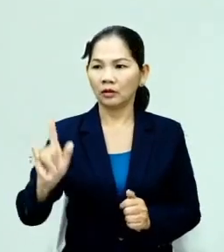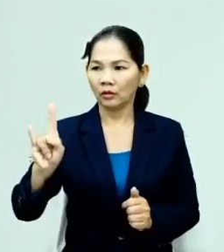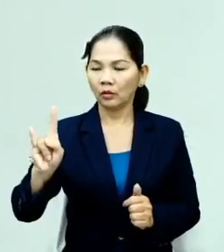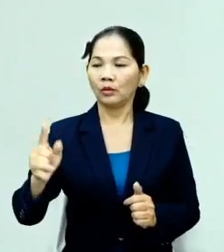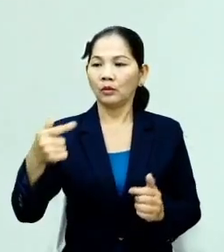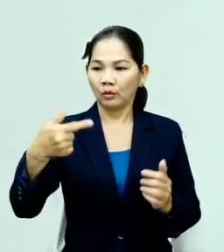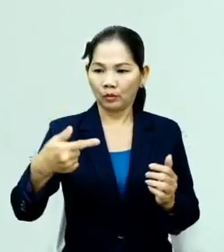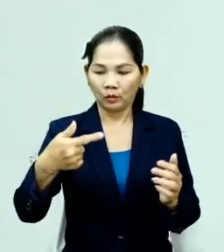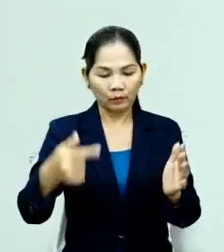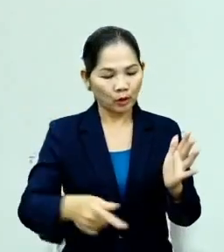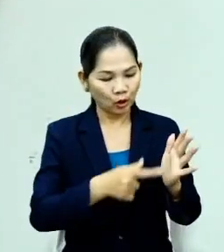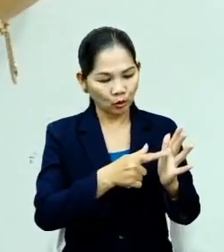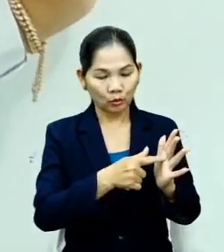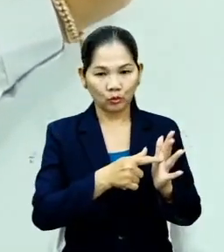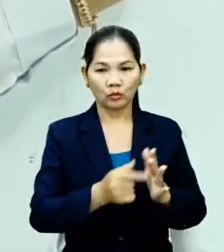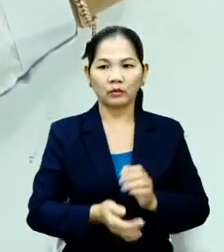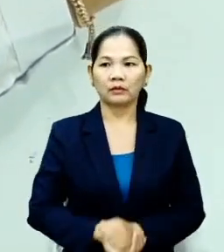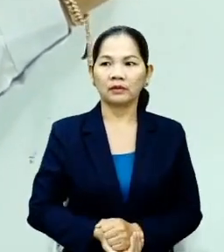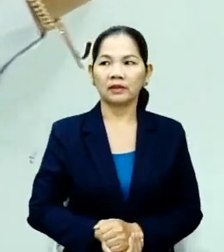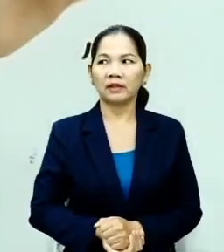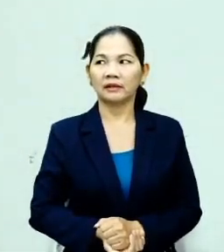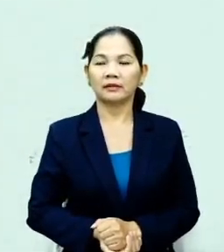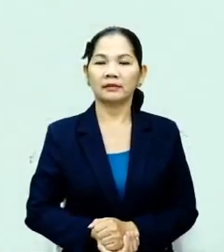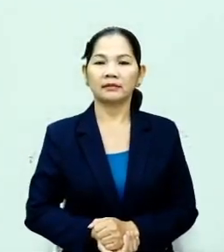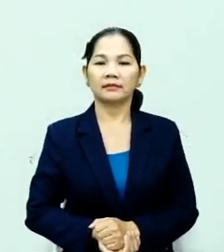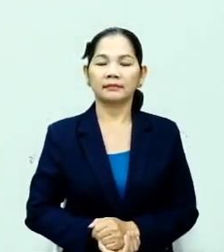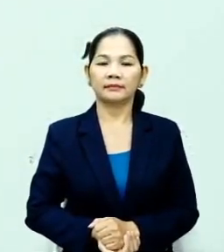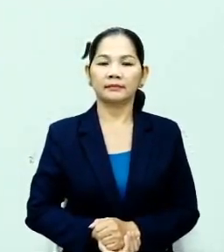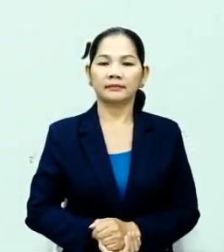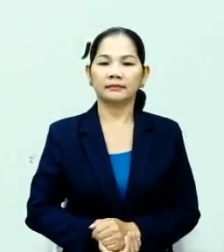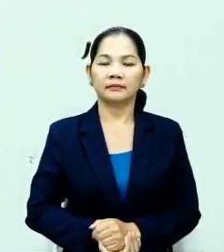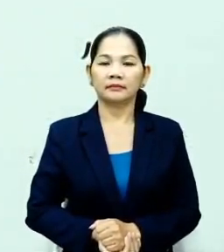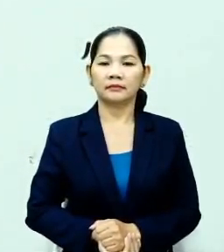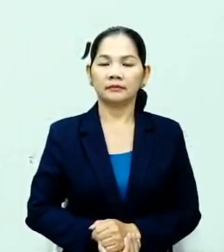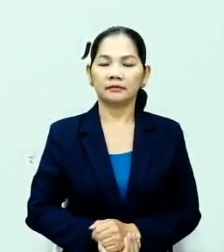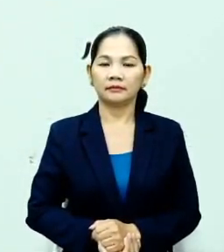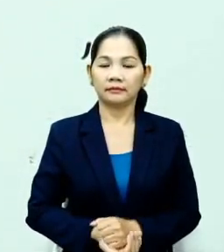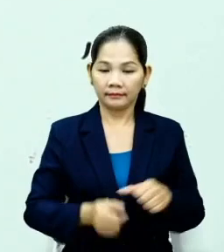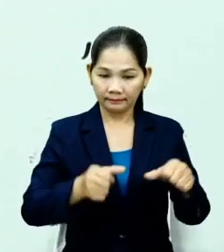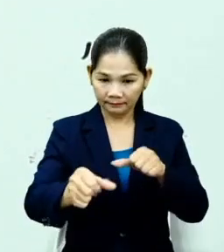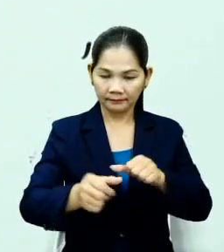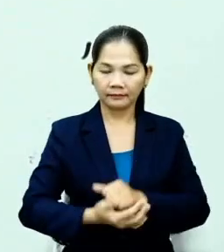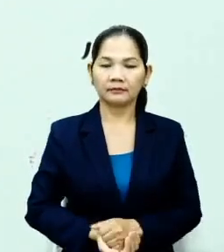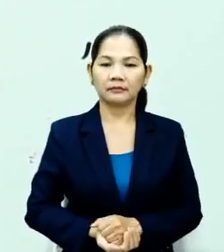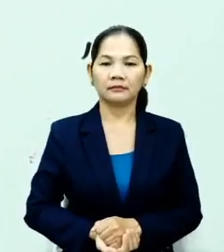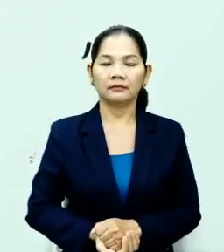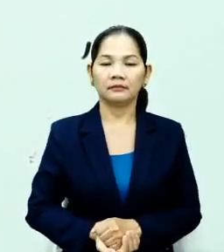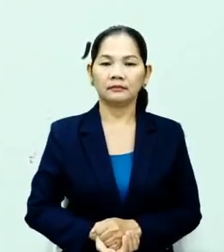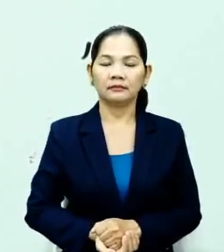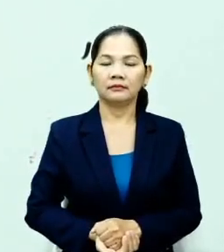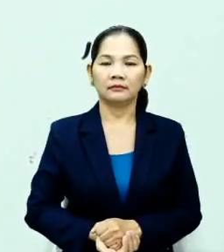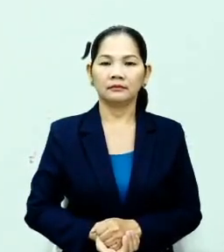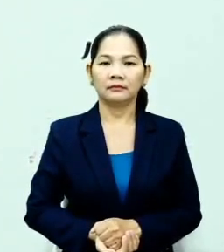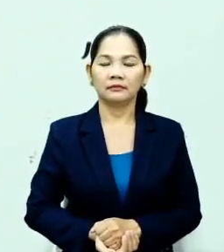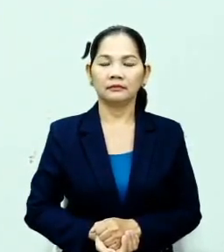ố mình nhụ cha chiếc bánh to con